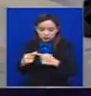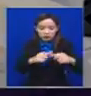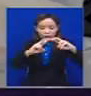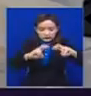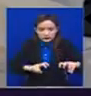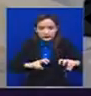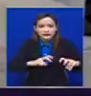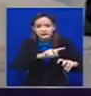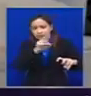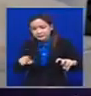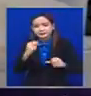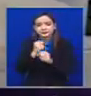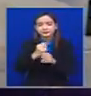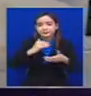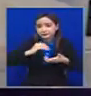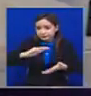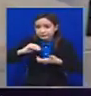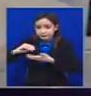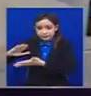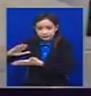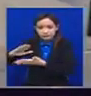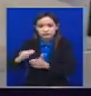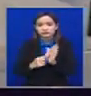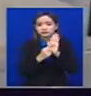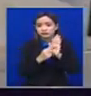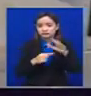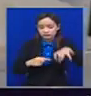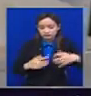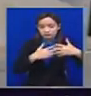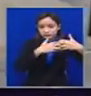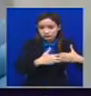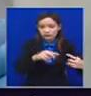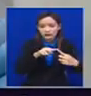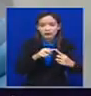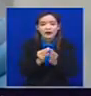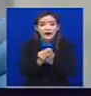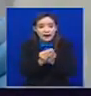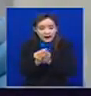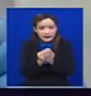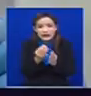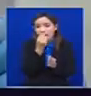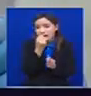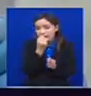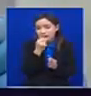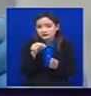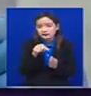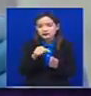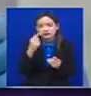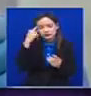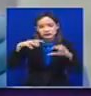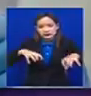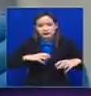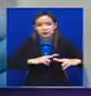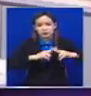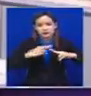ผลิตอุตสาหกรรมและการผลิตให้ได้เช่นในภาคอุตสาหกรรมอาหารที่มีภาคเอกชนจำนวนหนึ่งที่สร้างสะพานข้ามระหว่างผ